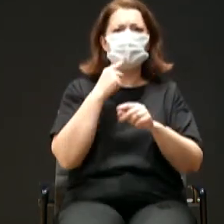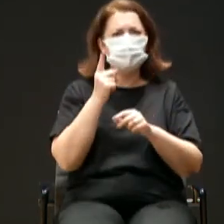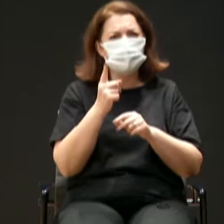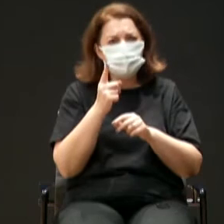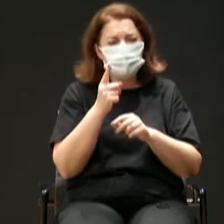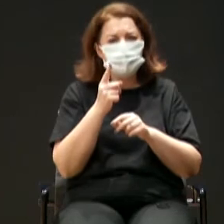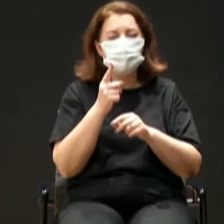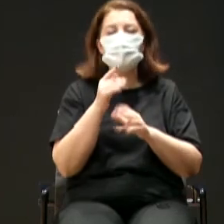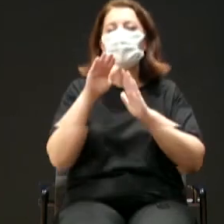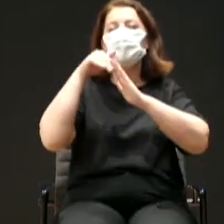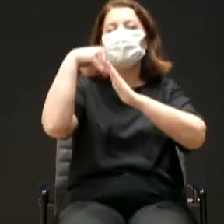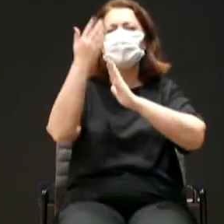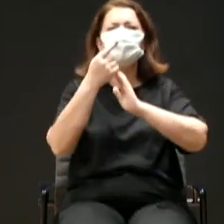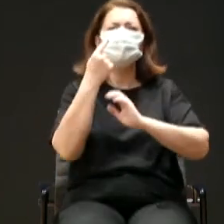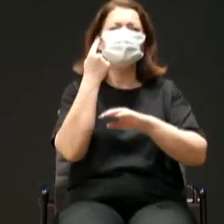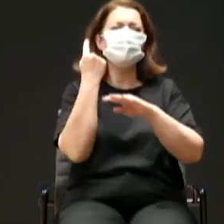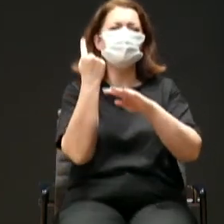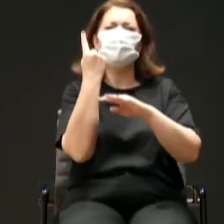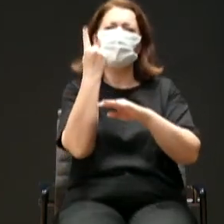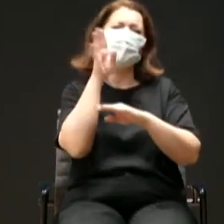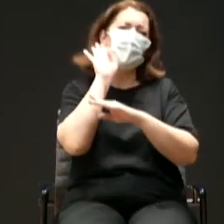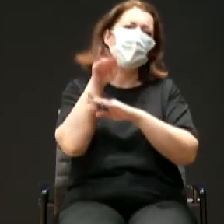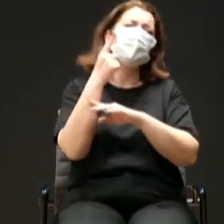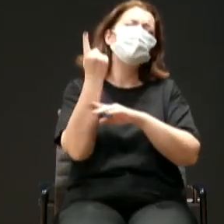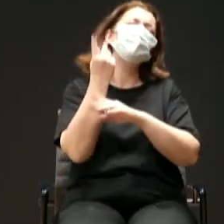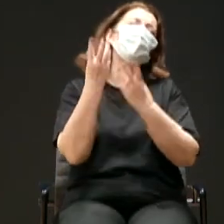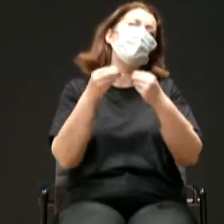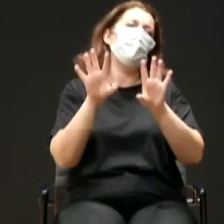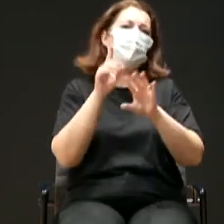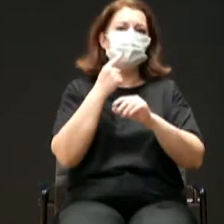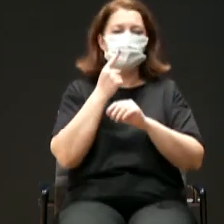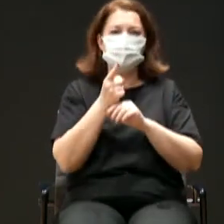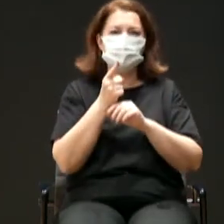Başka bir bakan bir kereden bir şey olmaz diyor. Nasıl bir ülke olduk arkadaşlar?